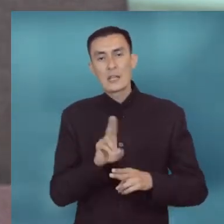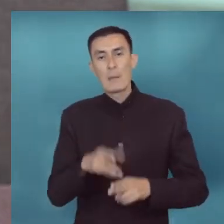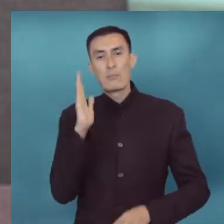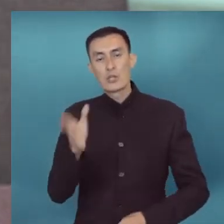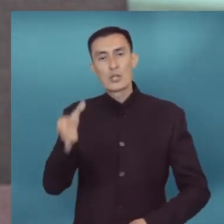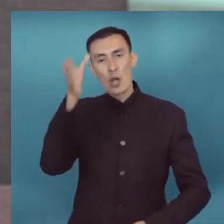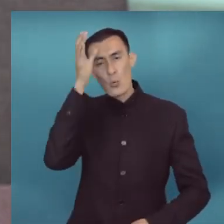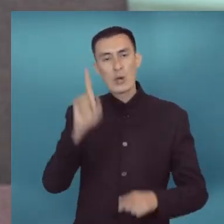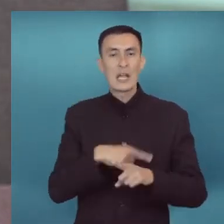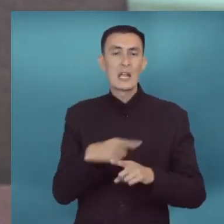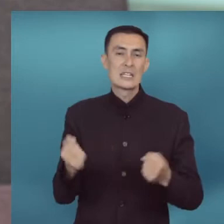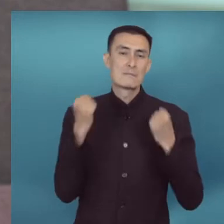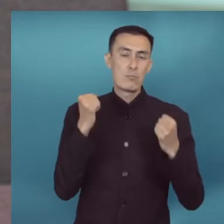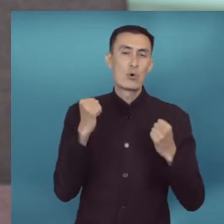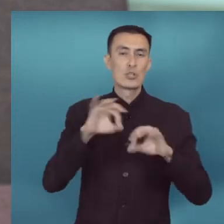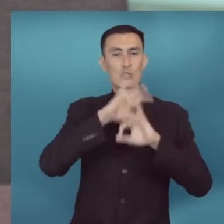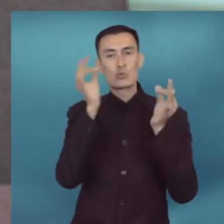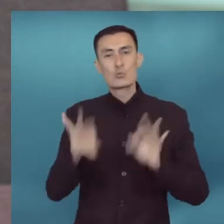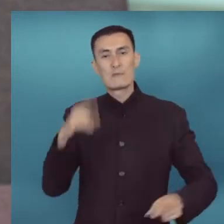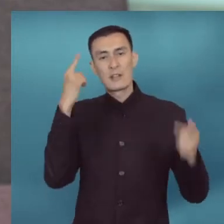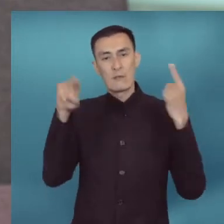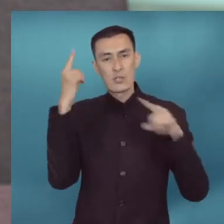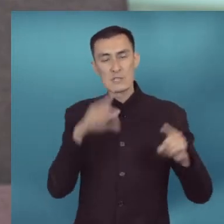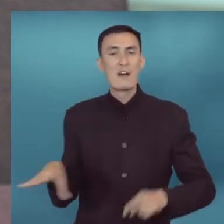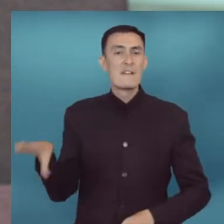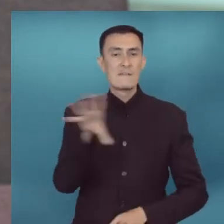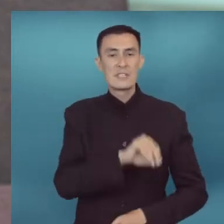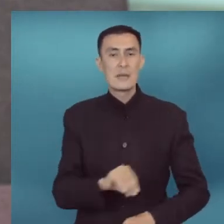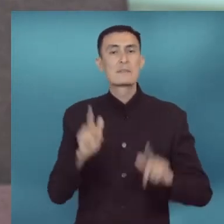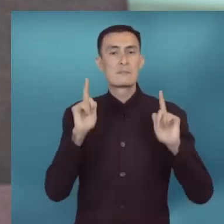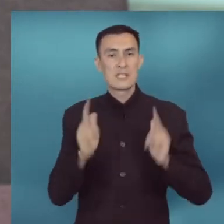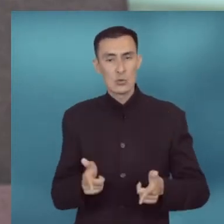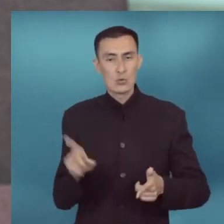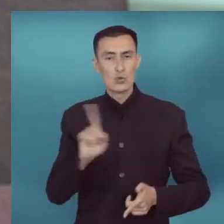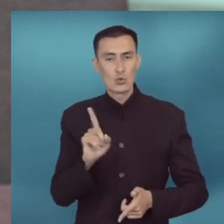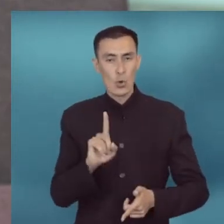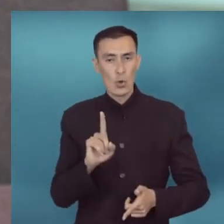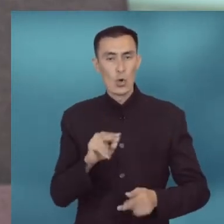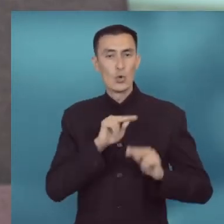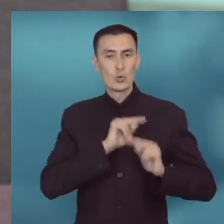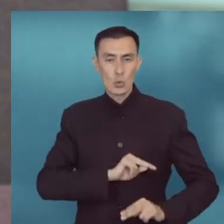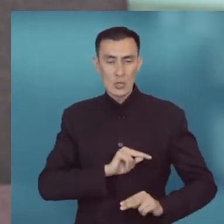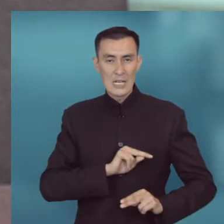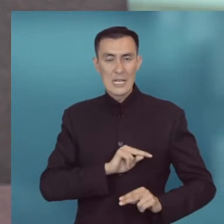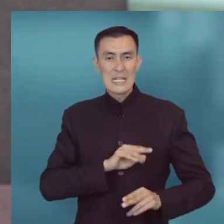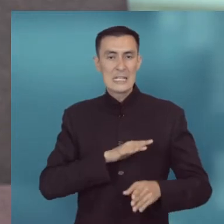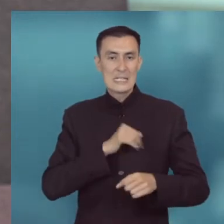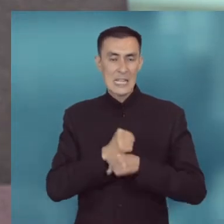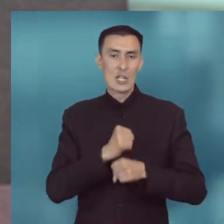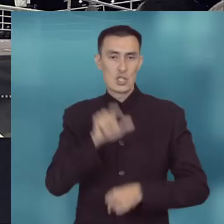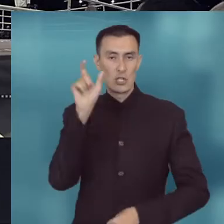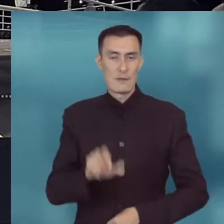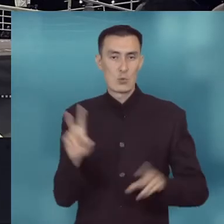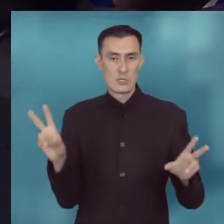наука, хоть спорт, искусство, творчество, все признают, что труд делает человека